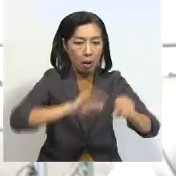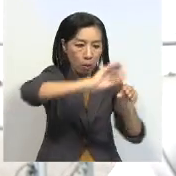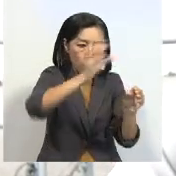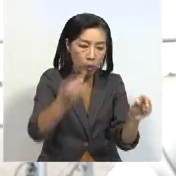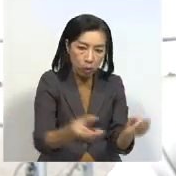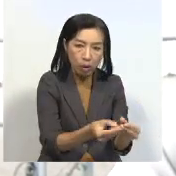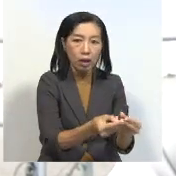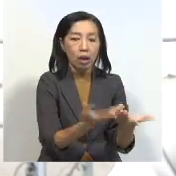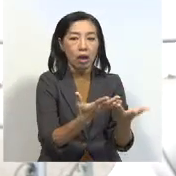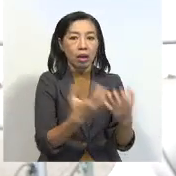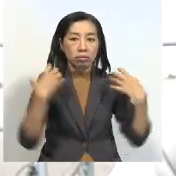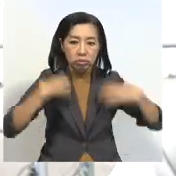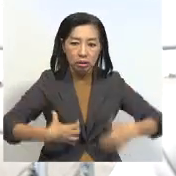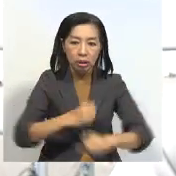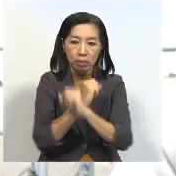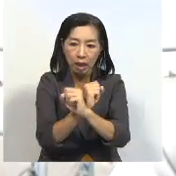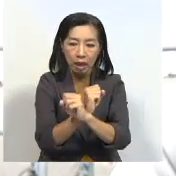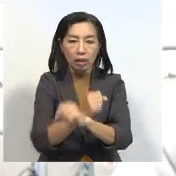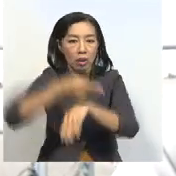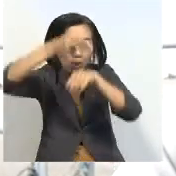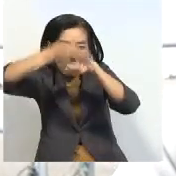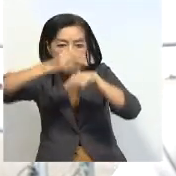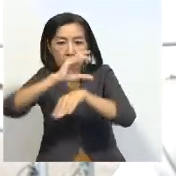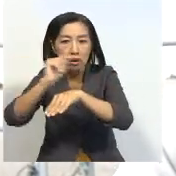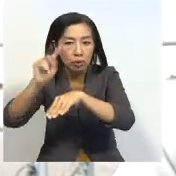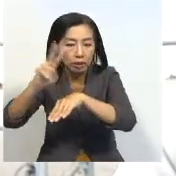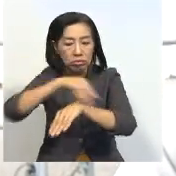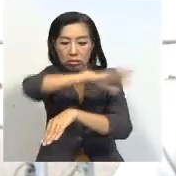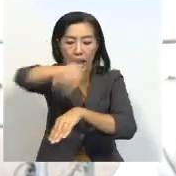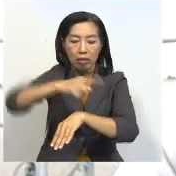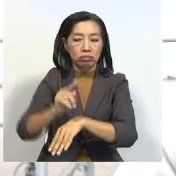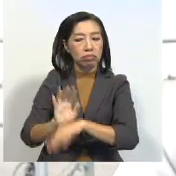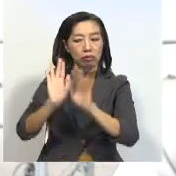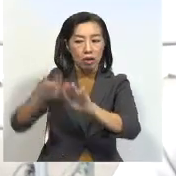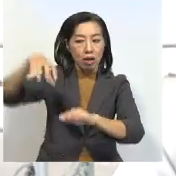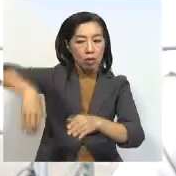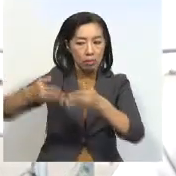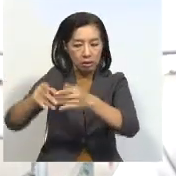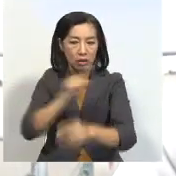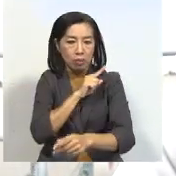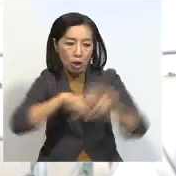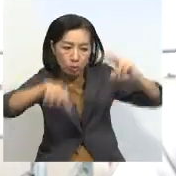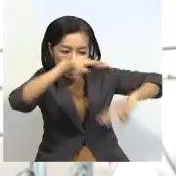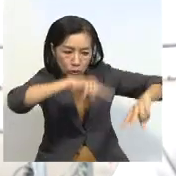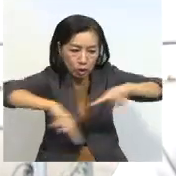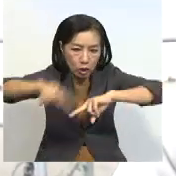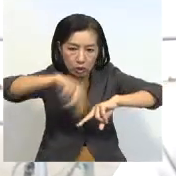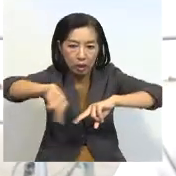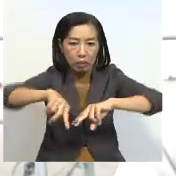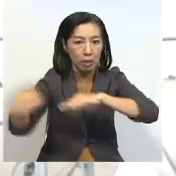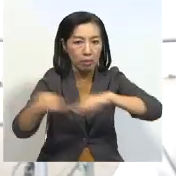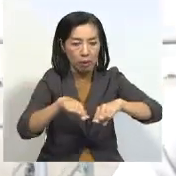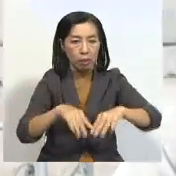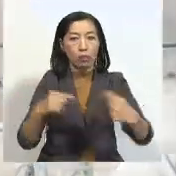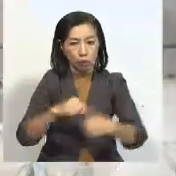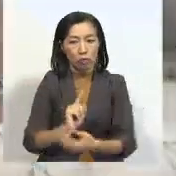ให้ครบกล้องวงจรปิดแต่ละท่าเรืออันนี้เราก็ให้ทางเจ้าท่าดำเนินการตรวจสอบทุกท่าเพื่อเตรียมงานวันลอยกระทง